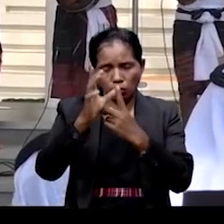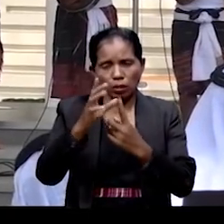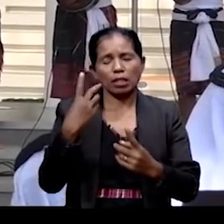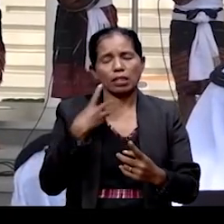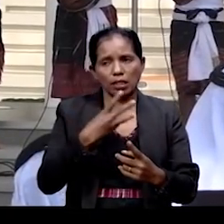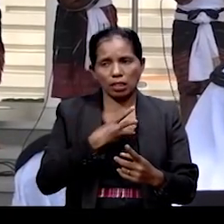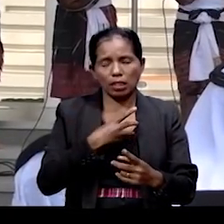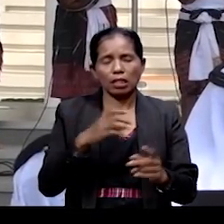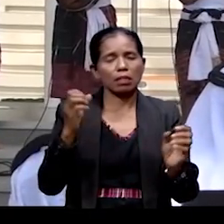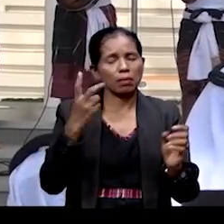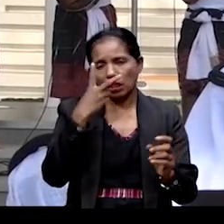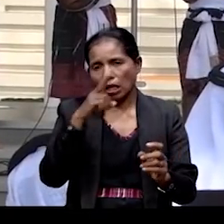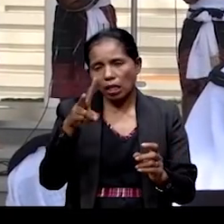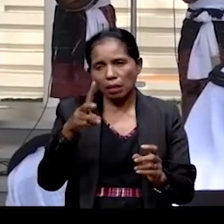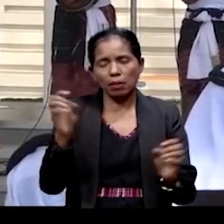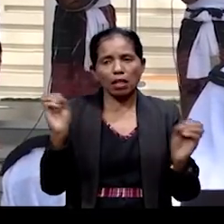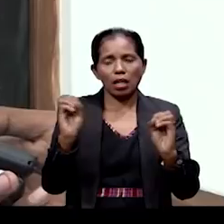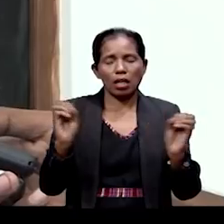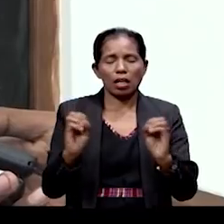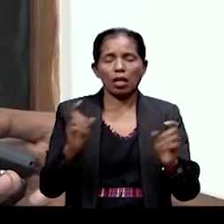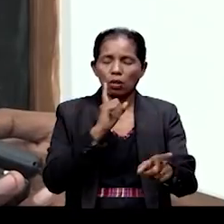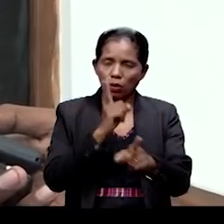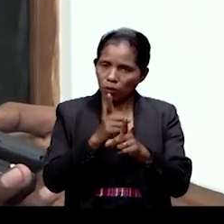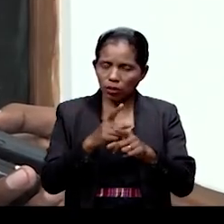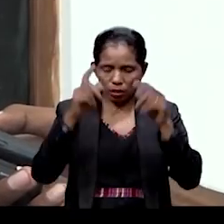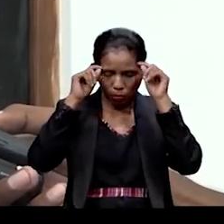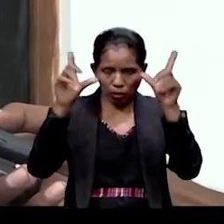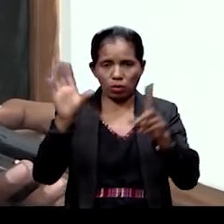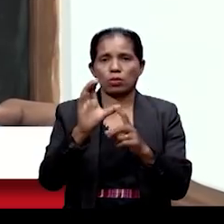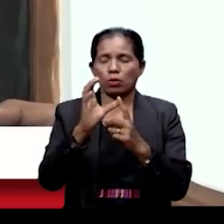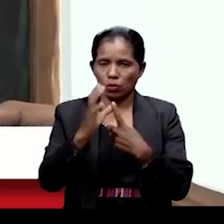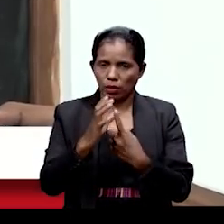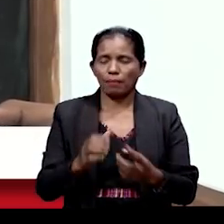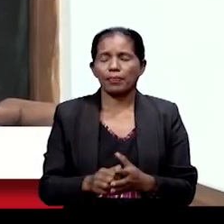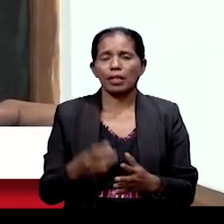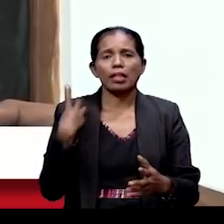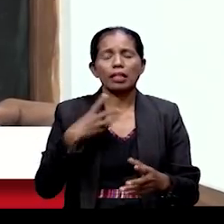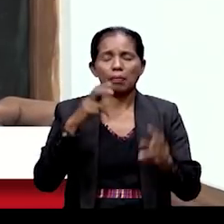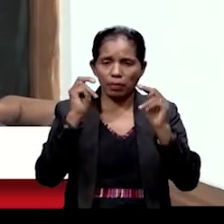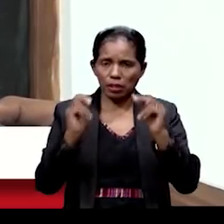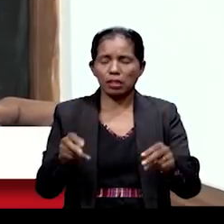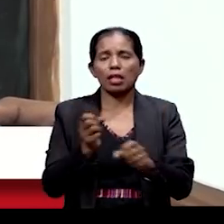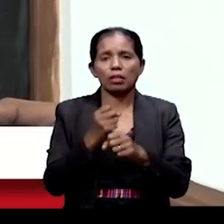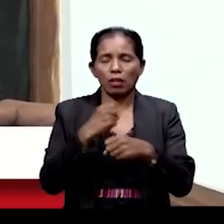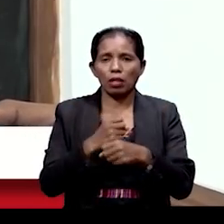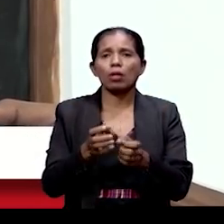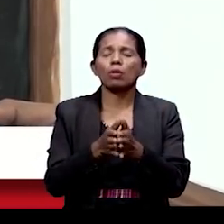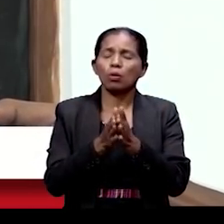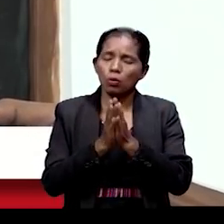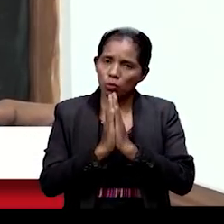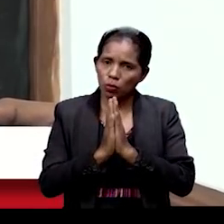Laos, ita ni identidade. Agora ida dança ya neba, ita precisa halo, tamane mak khusu seak